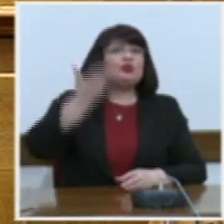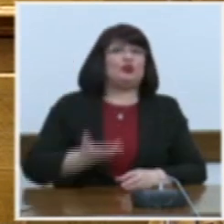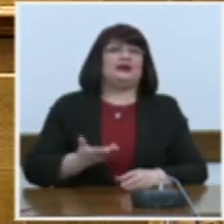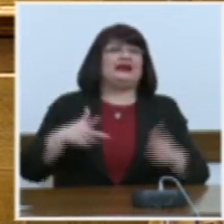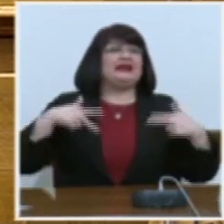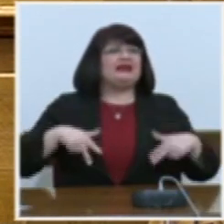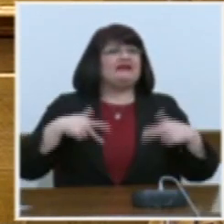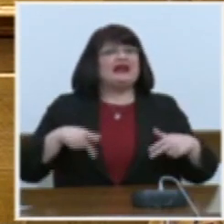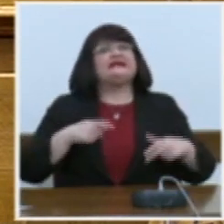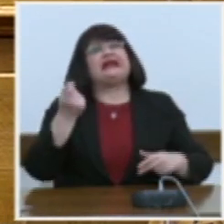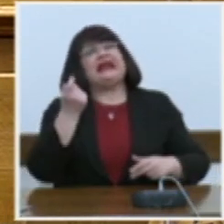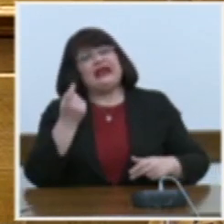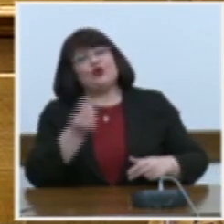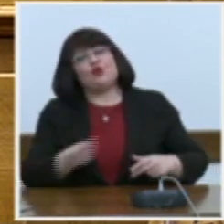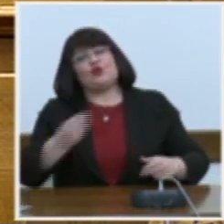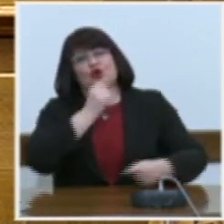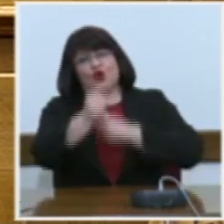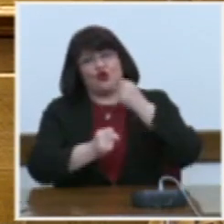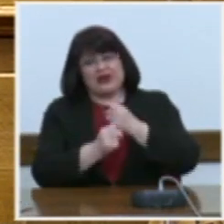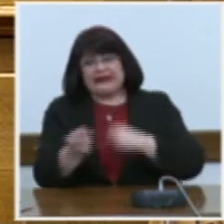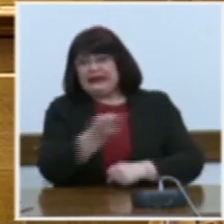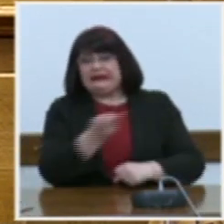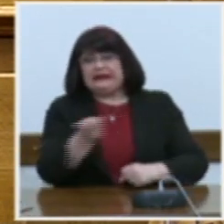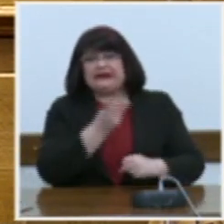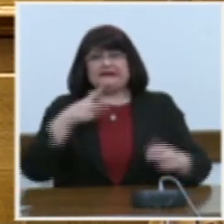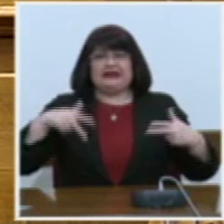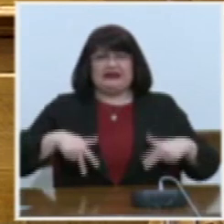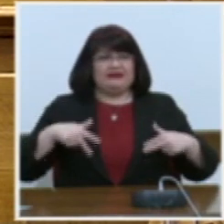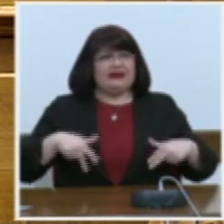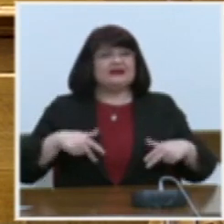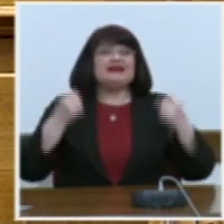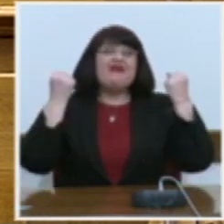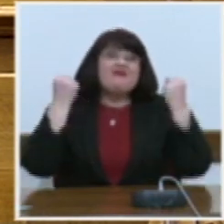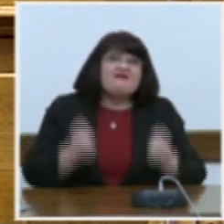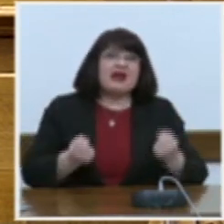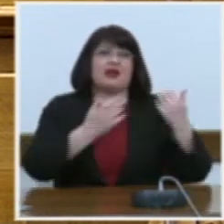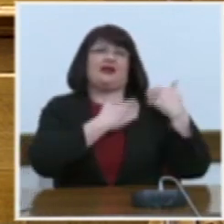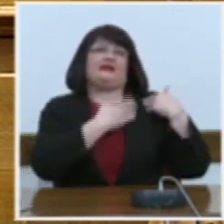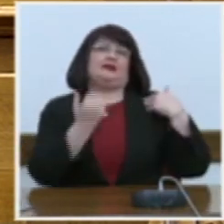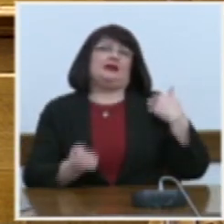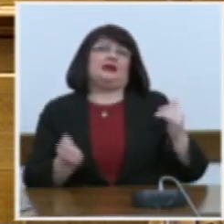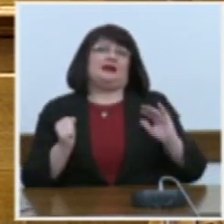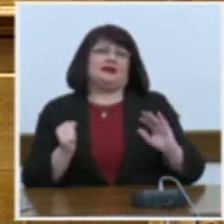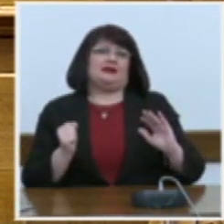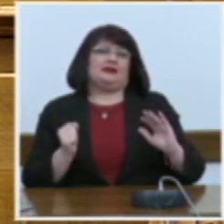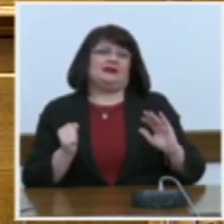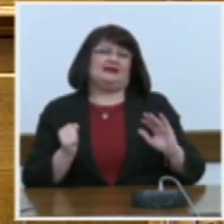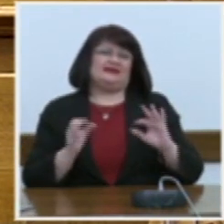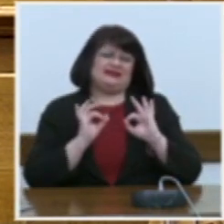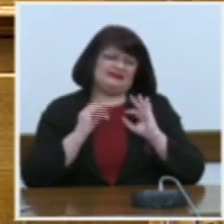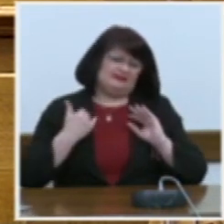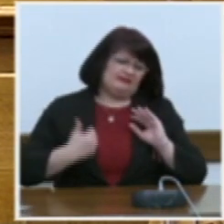λίγο κι άλλος περισσότερο, έχετε βαριά ευθύνη, απαράγραπτη, για